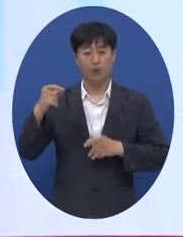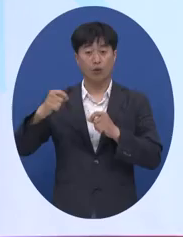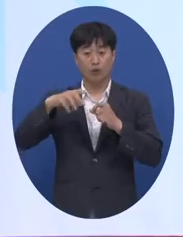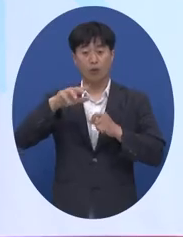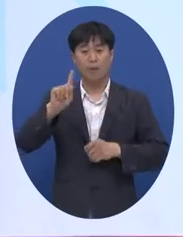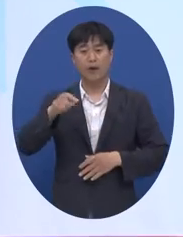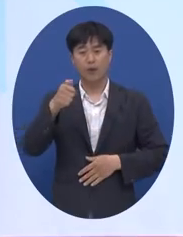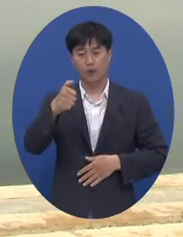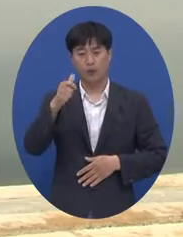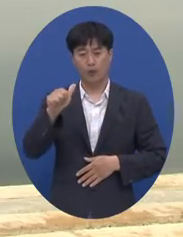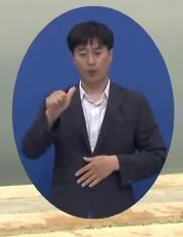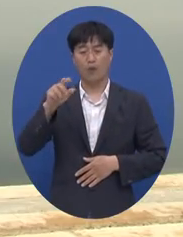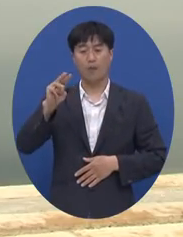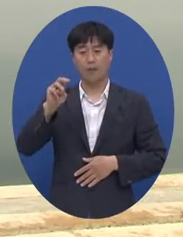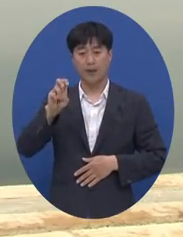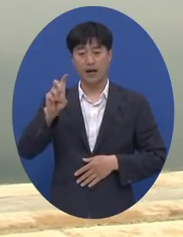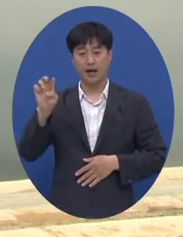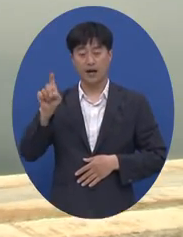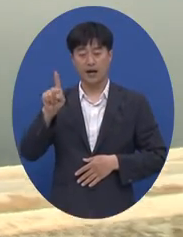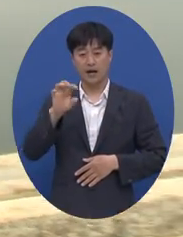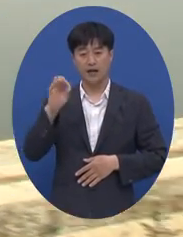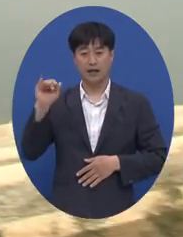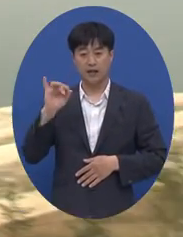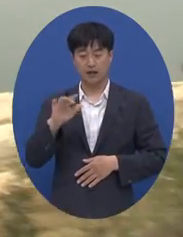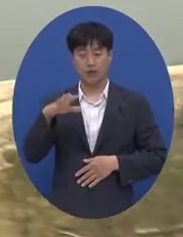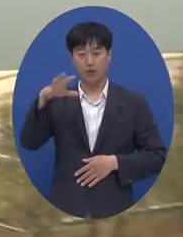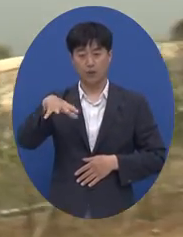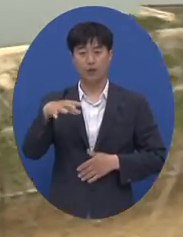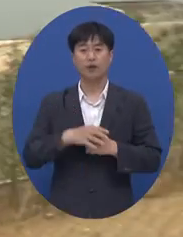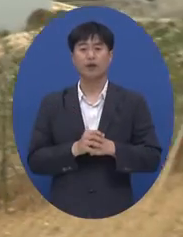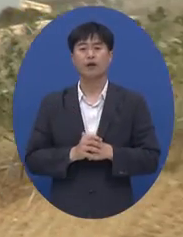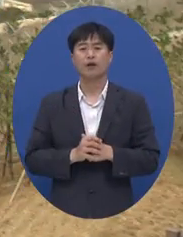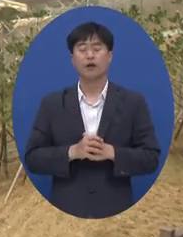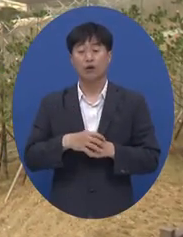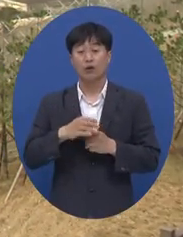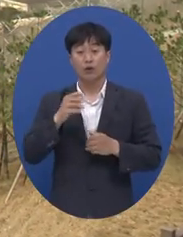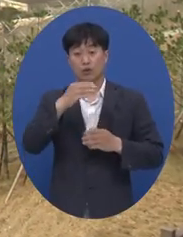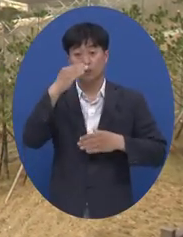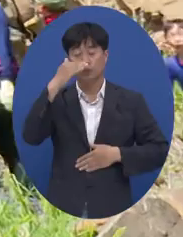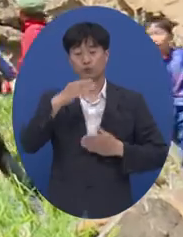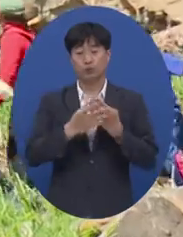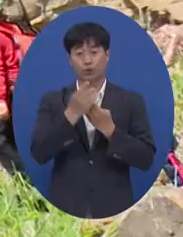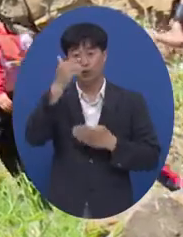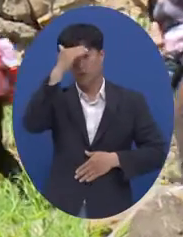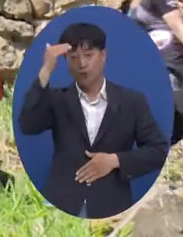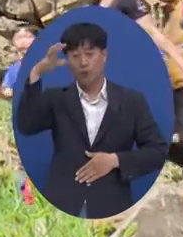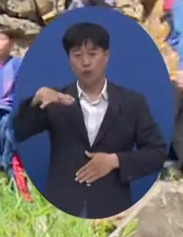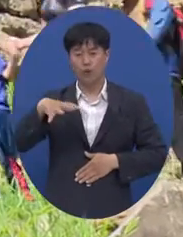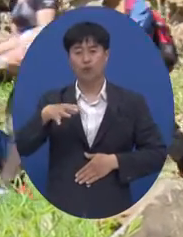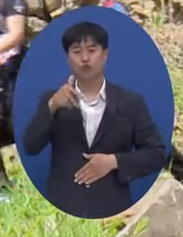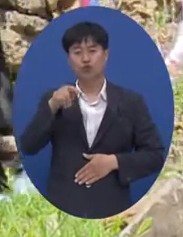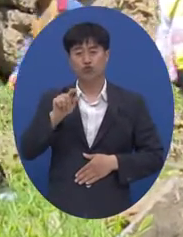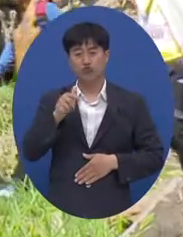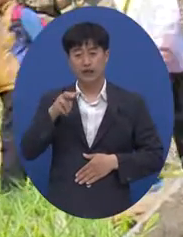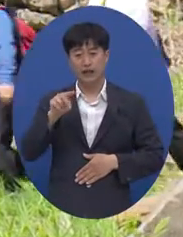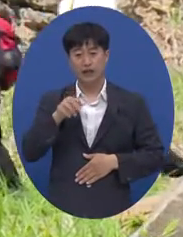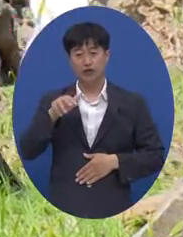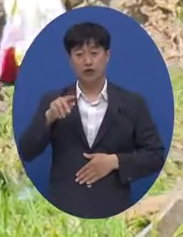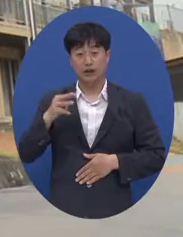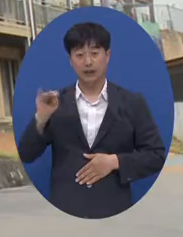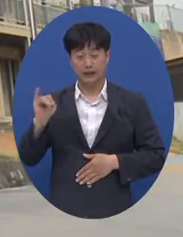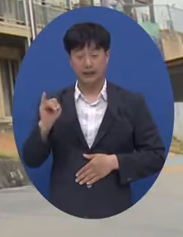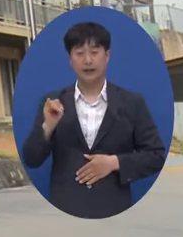155마일 이 구간에는 통일전망대 와 임진강 상류에 군 남 땐 경관이 빼어난 주상절리 께